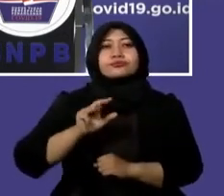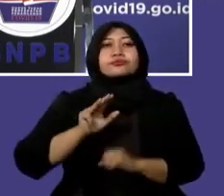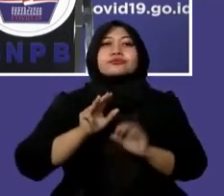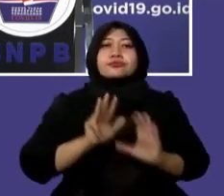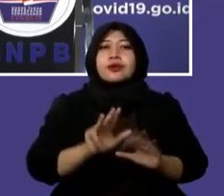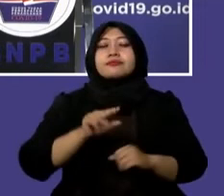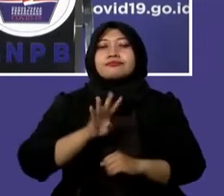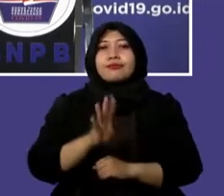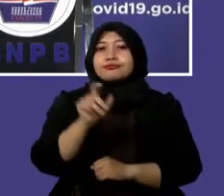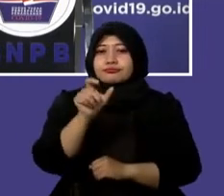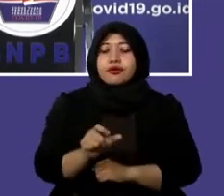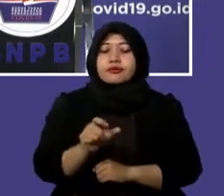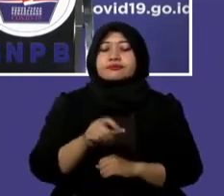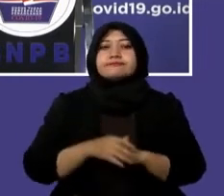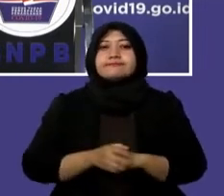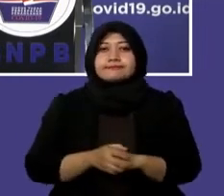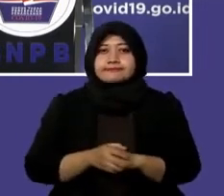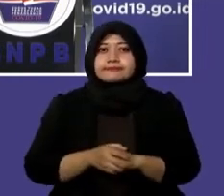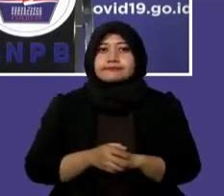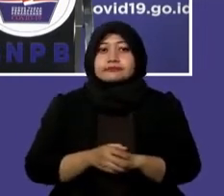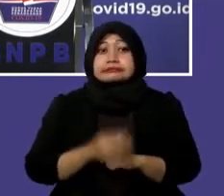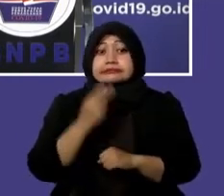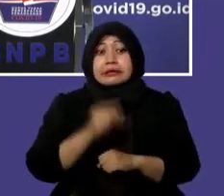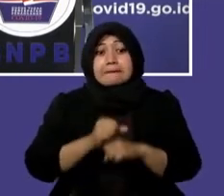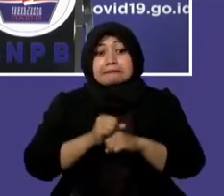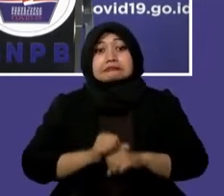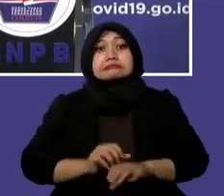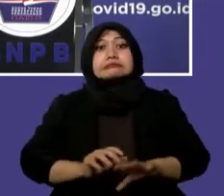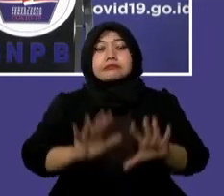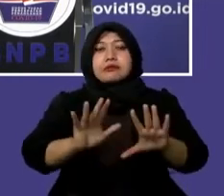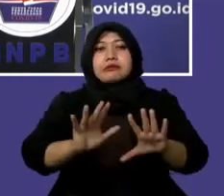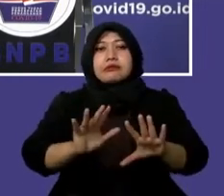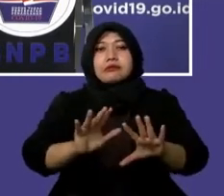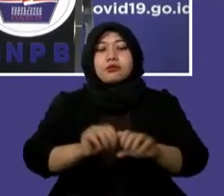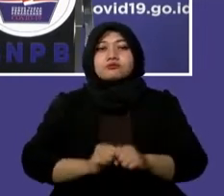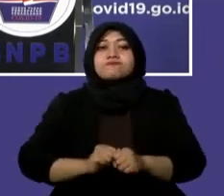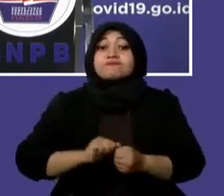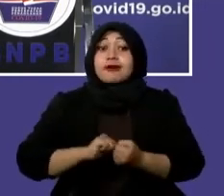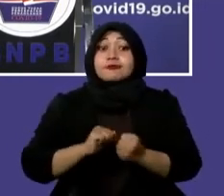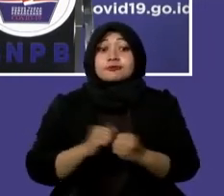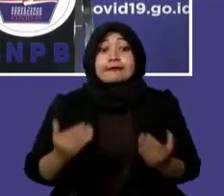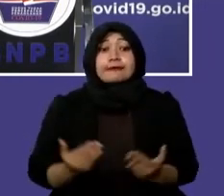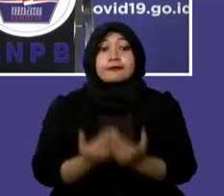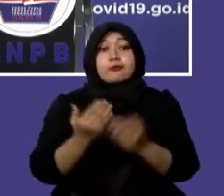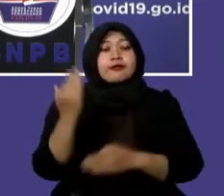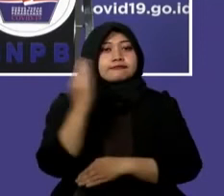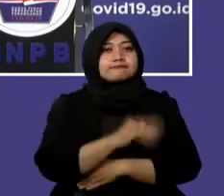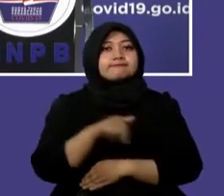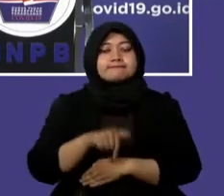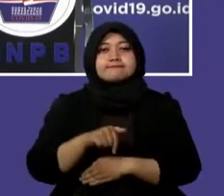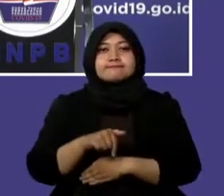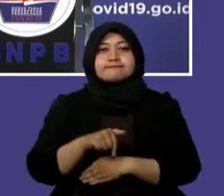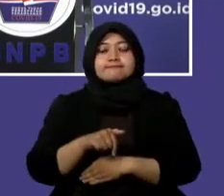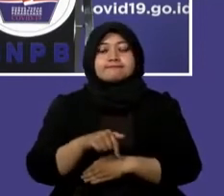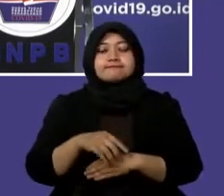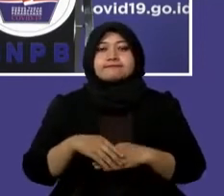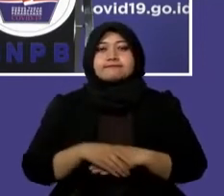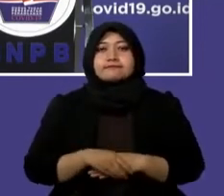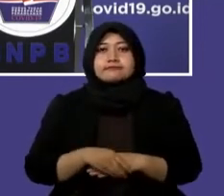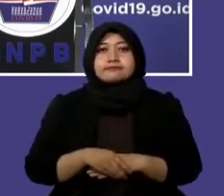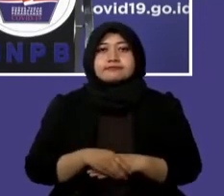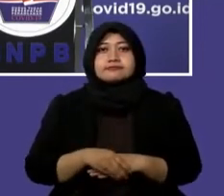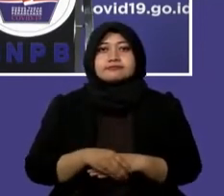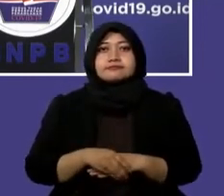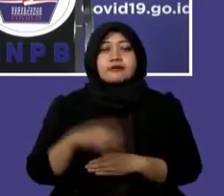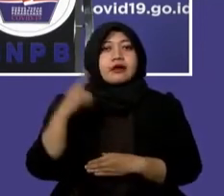80.094 orang. Kita perhatikan distribusinya untuk kasus yang kita temukan hari ini sebagai berikut.